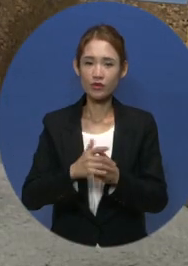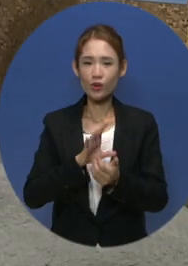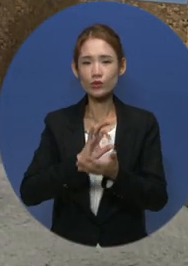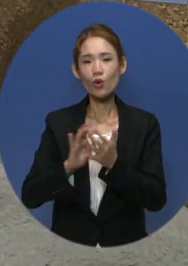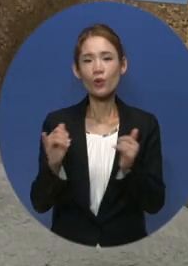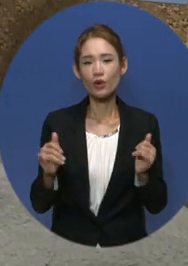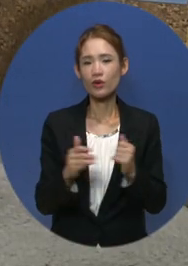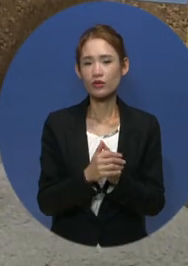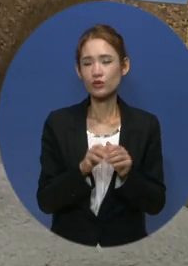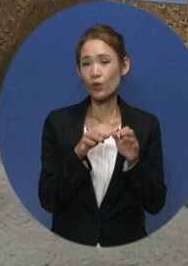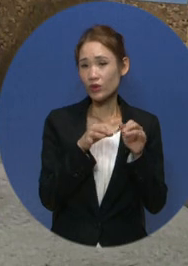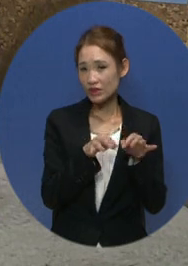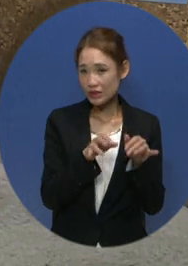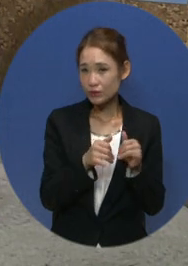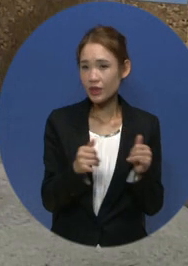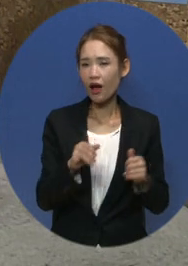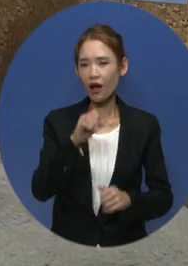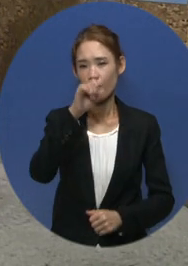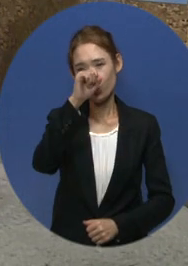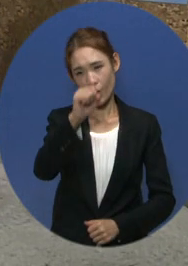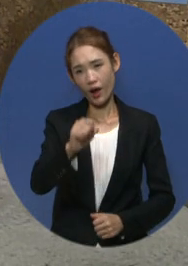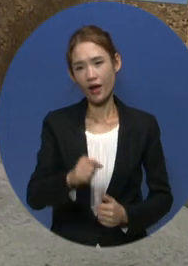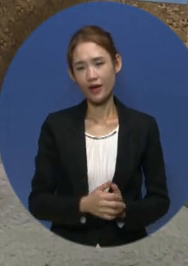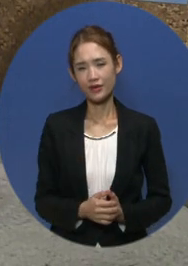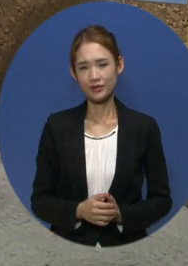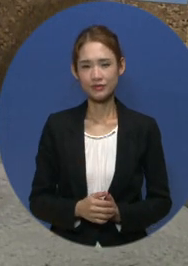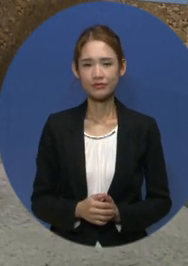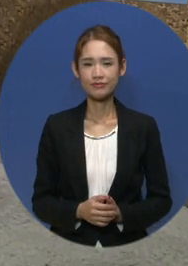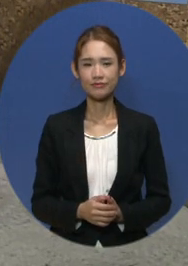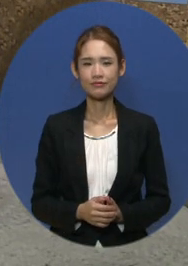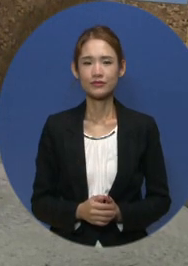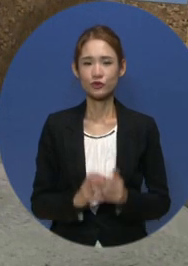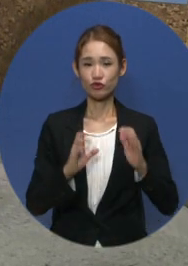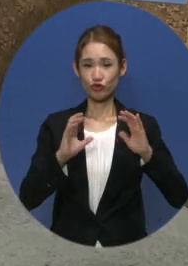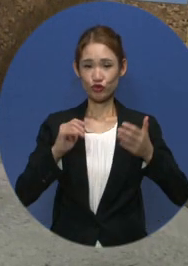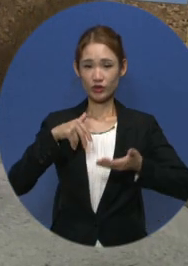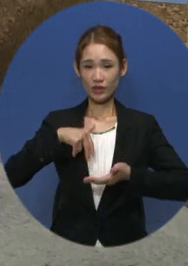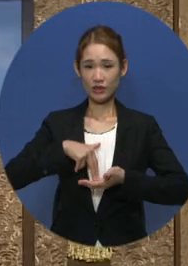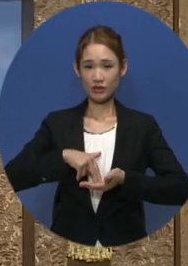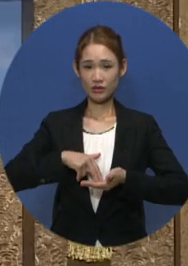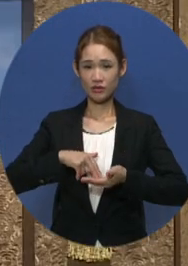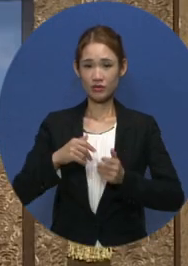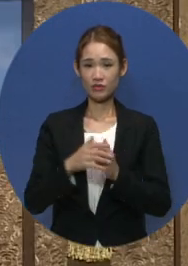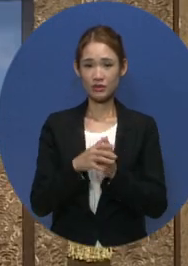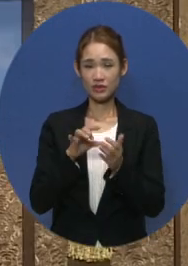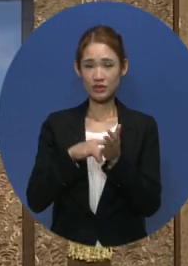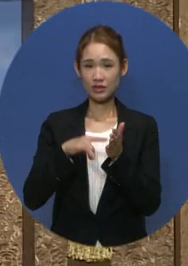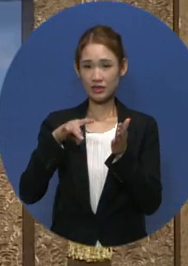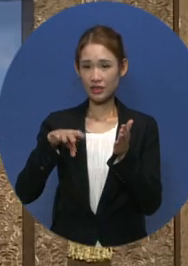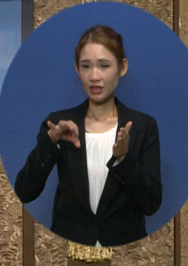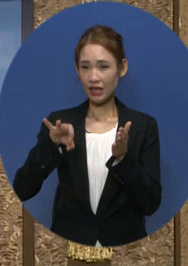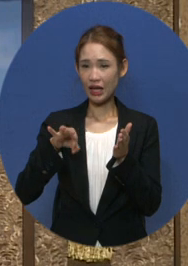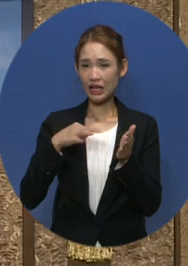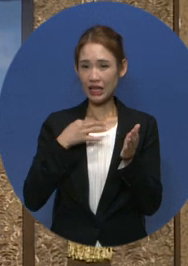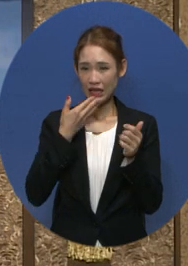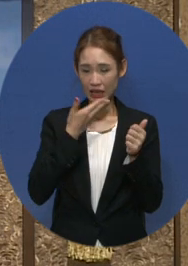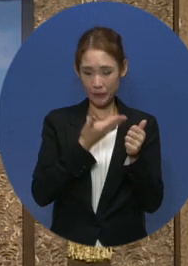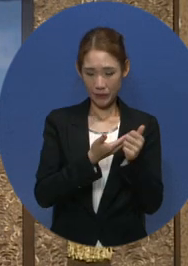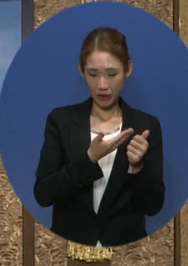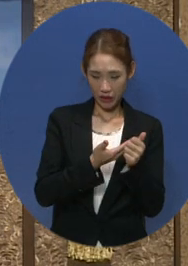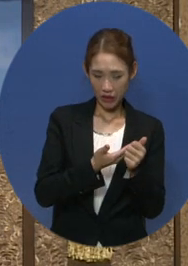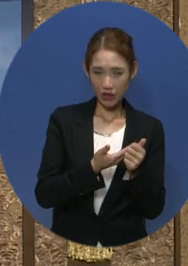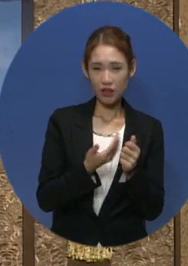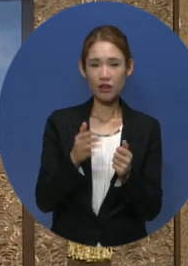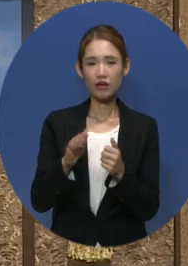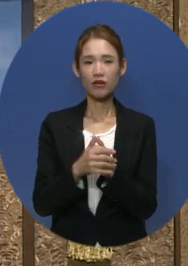소비자도 좋아하지요. 또 기부자도 좋아하지요. 네. 국가적으로도 잘못하면 세금으로 먹여 살려야 되는데